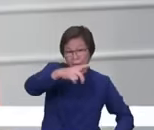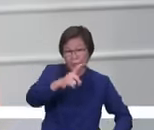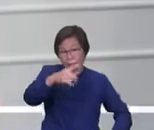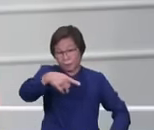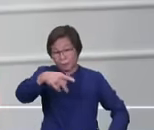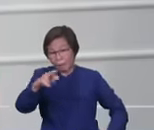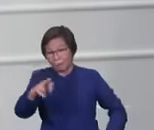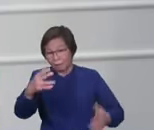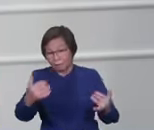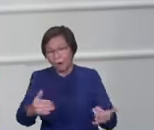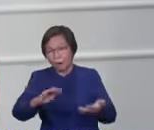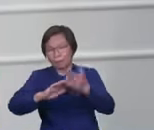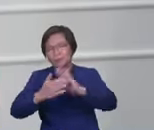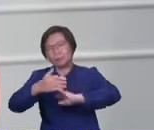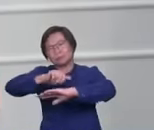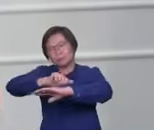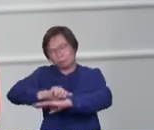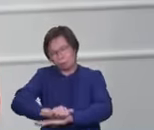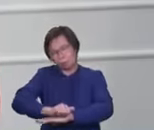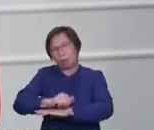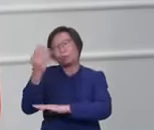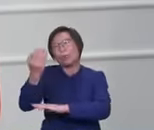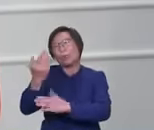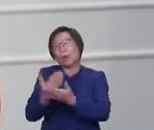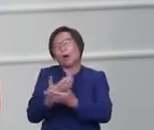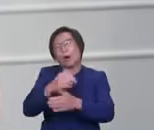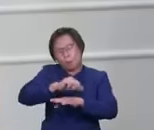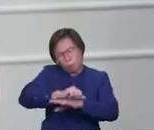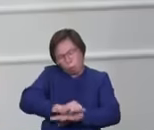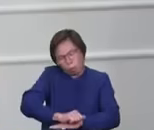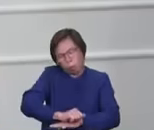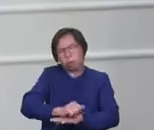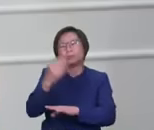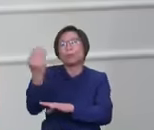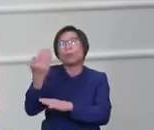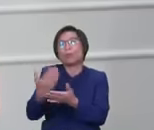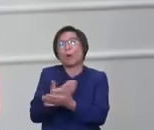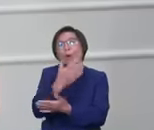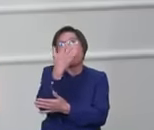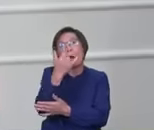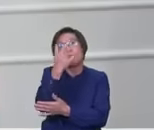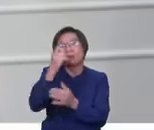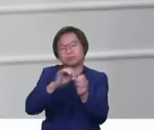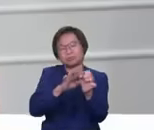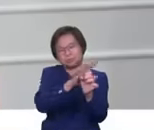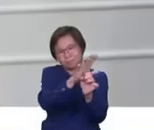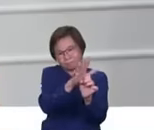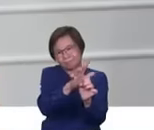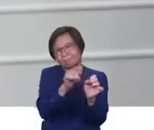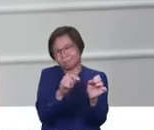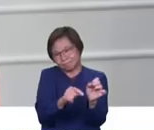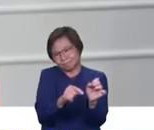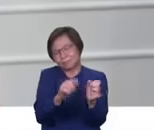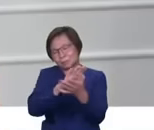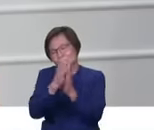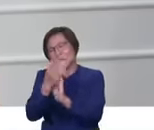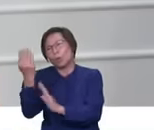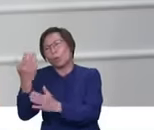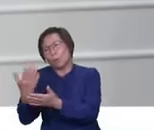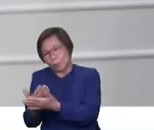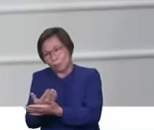yang kini menjadi amalan norma baru ekoran pendek mecofed nineteen